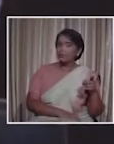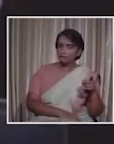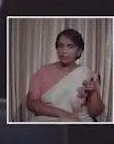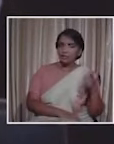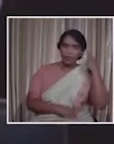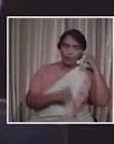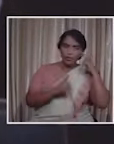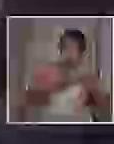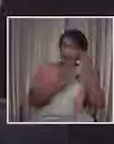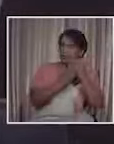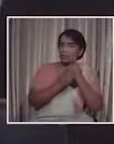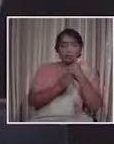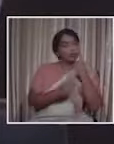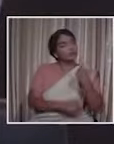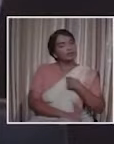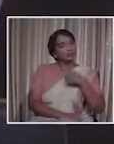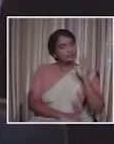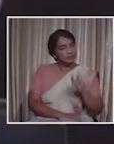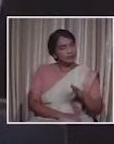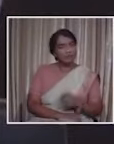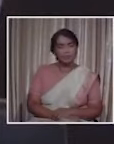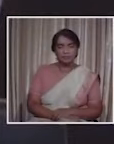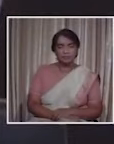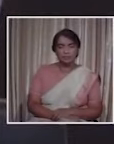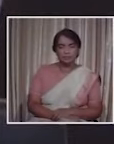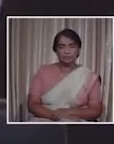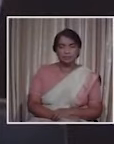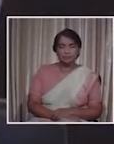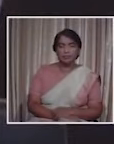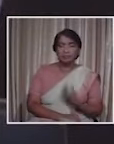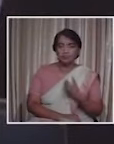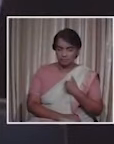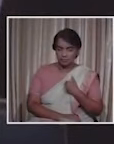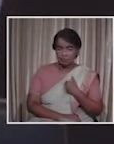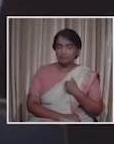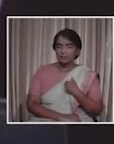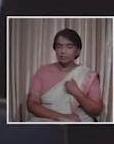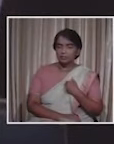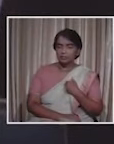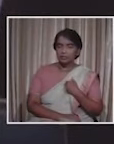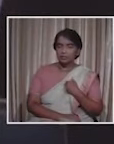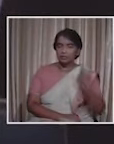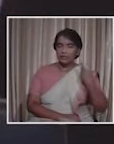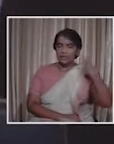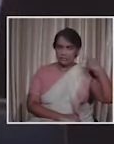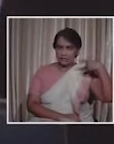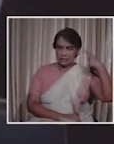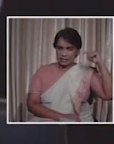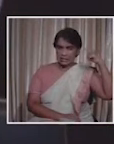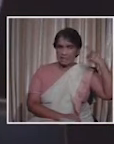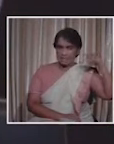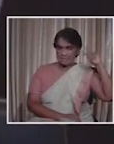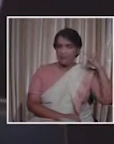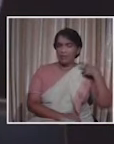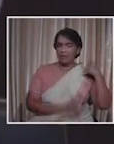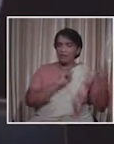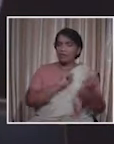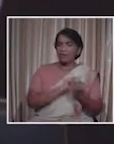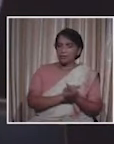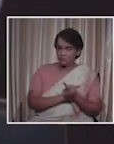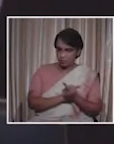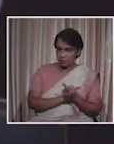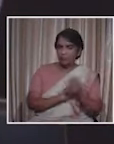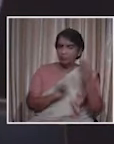notice and of course he met me day before yesterday and briefed me about this. After the discussion I also appointed